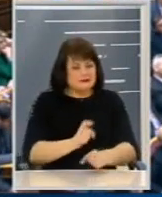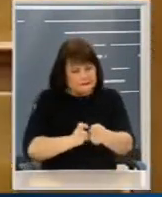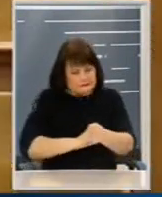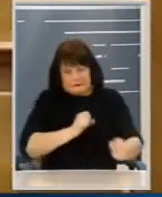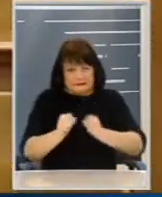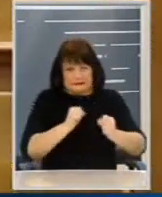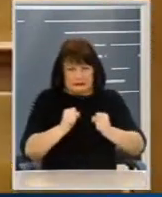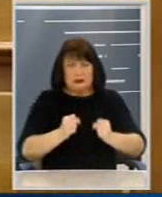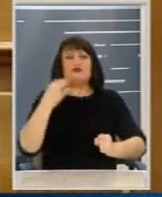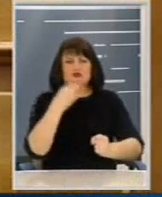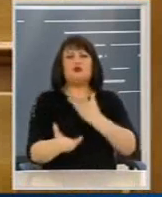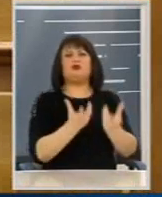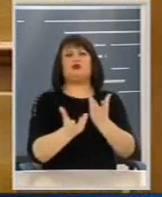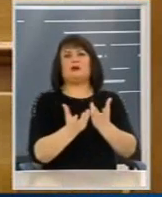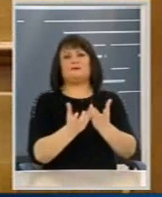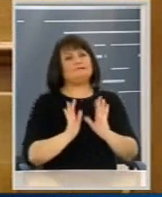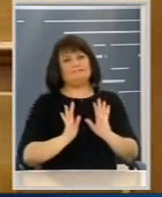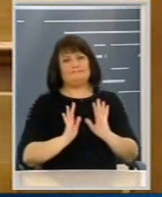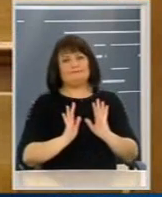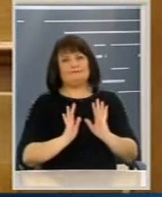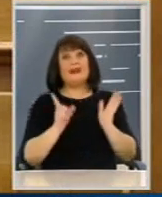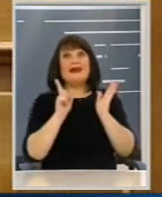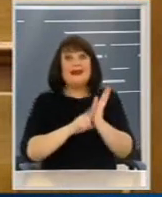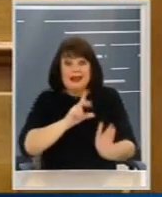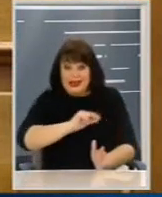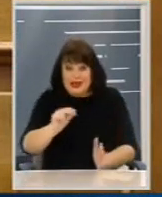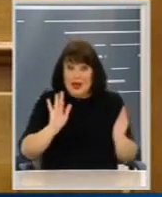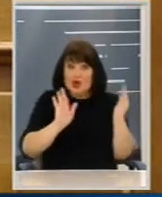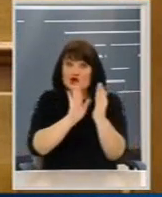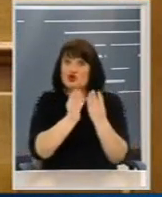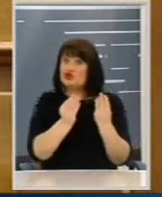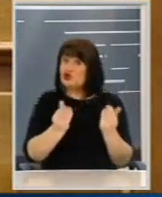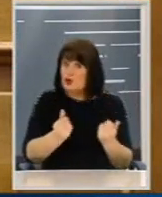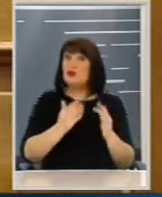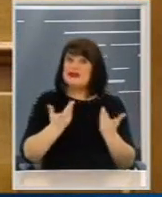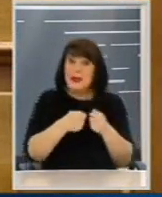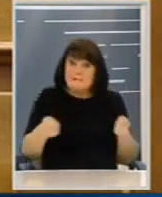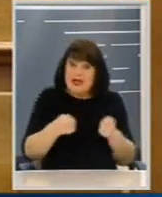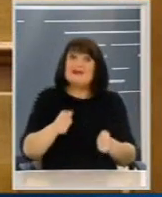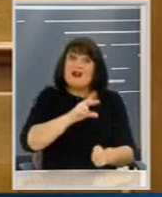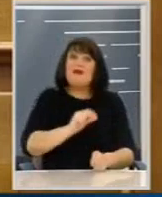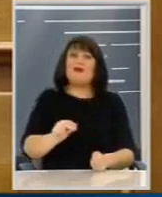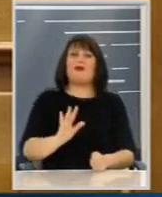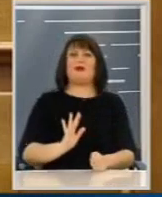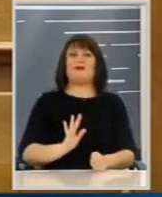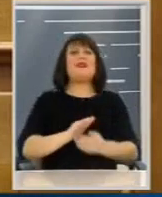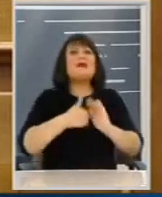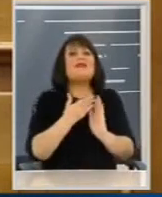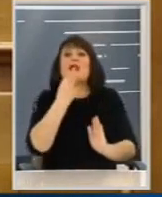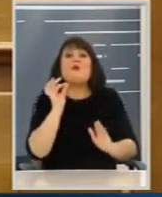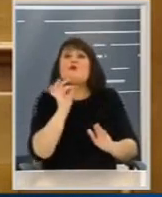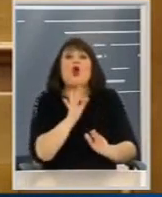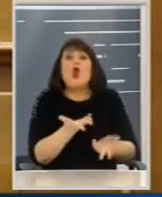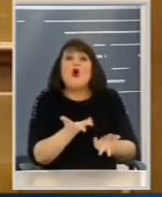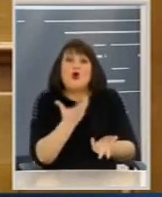Η αντιμετώπιση και τα μέτρα πρέπει να είναι τα ίδια. Και σίγουρα η αντιμετώπιση δεν είναι η αδράνεια